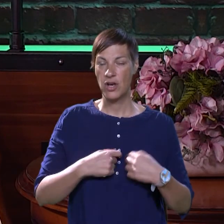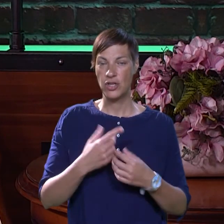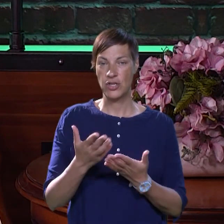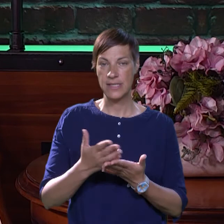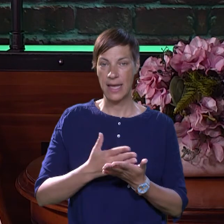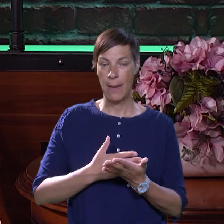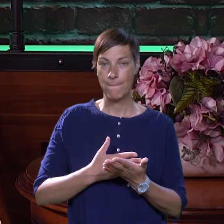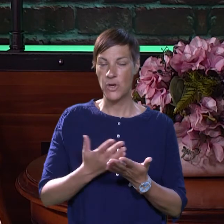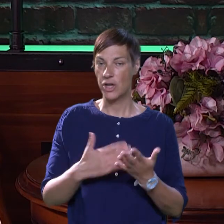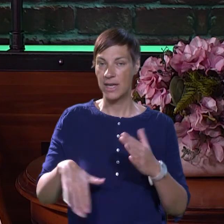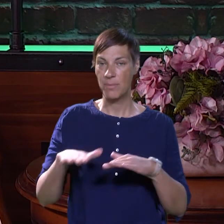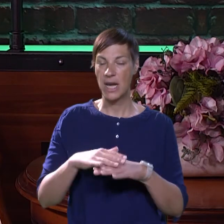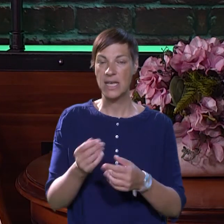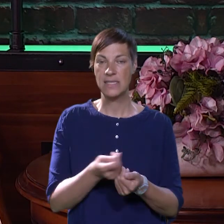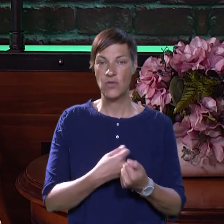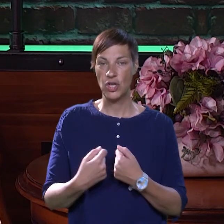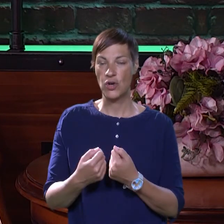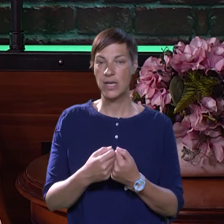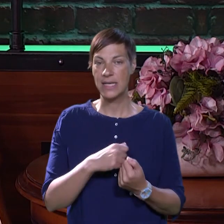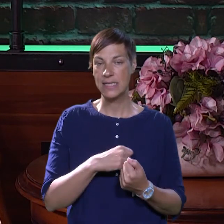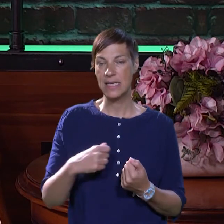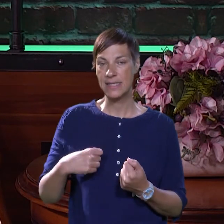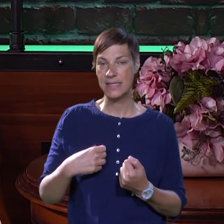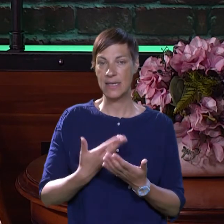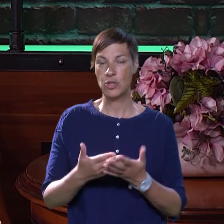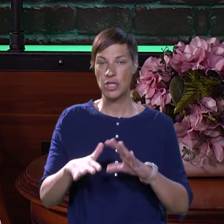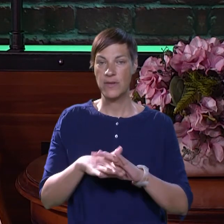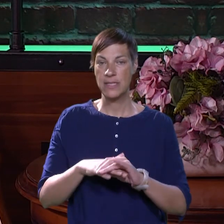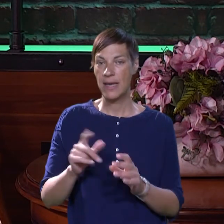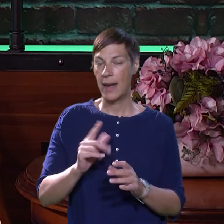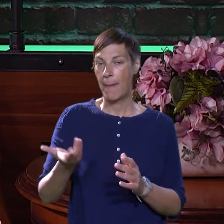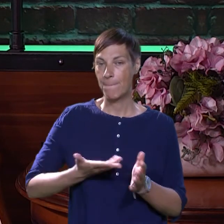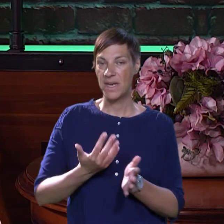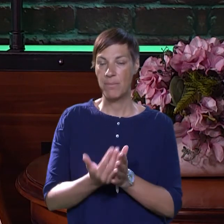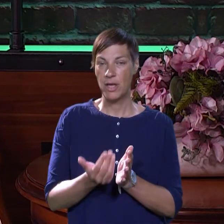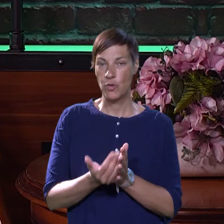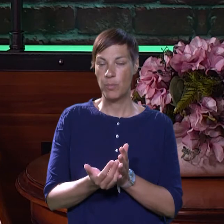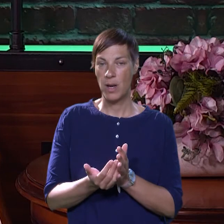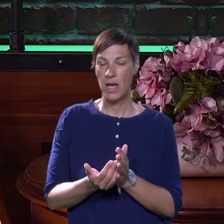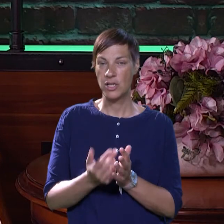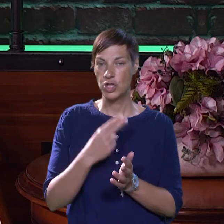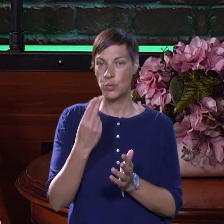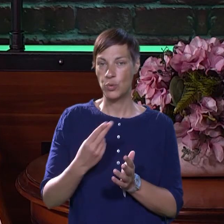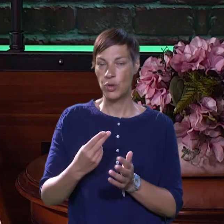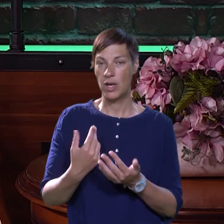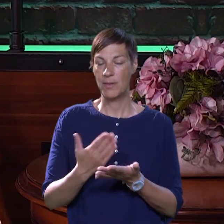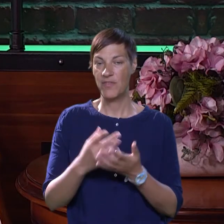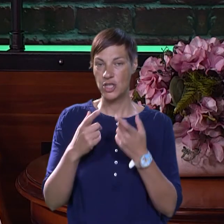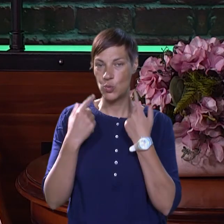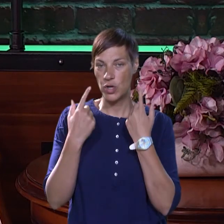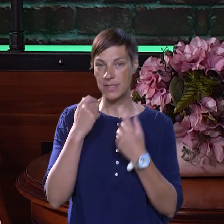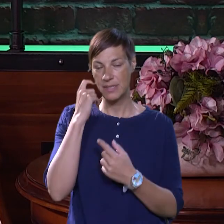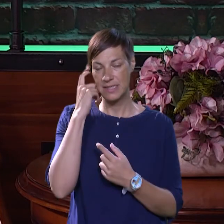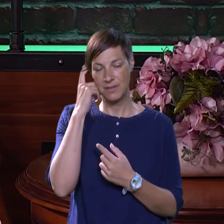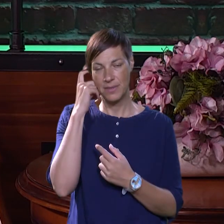volonterskih programa je ko razvoj neke organizacije, samo što vam zaposlenici ne primaju plaću u dolarima, već u osmjesima